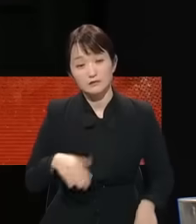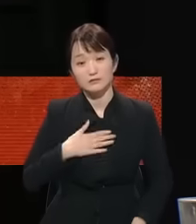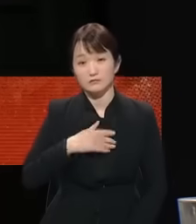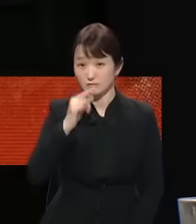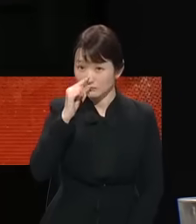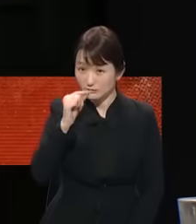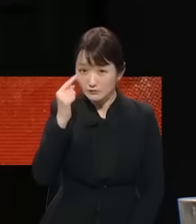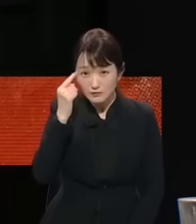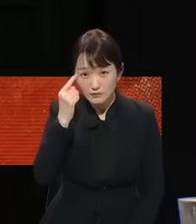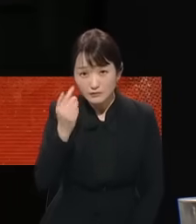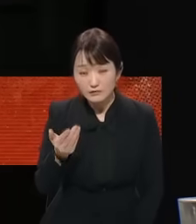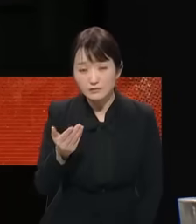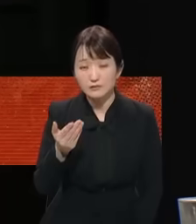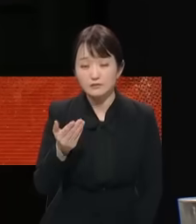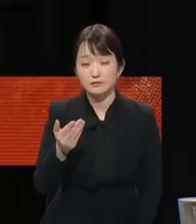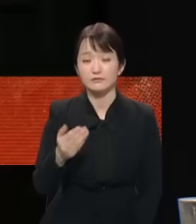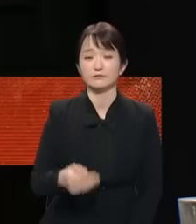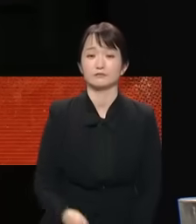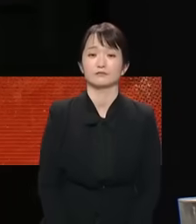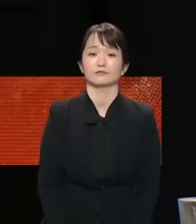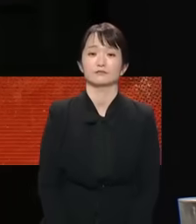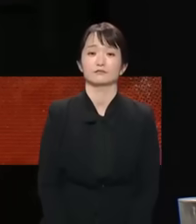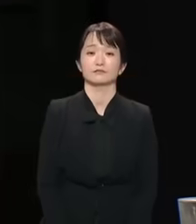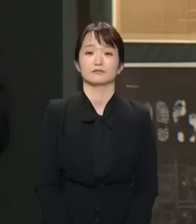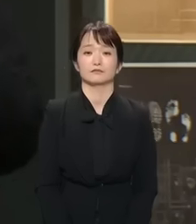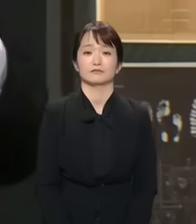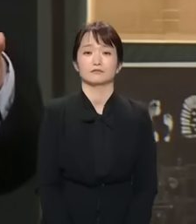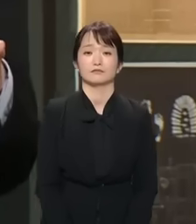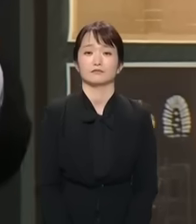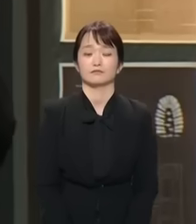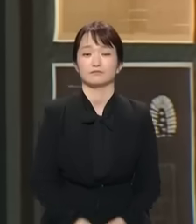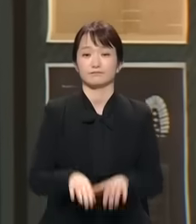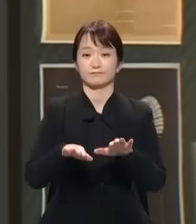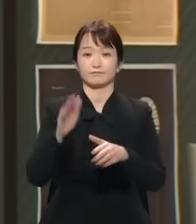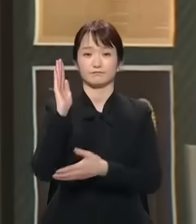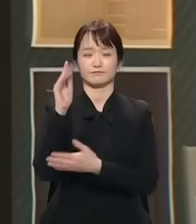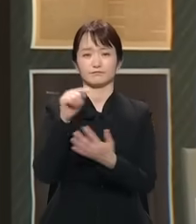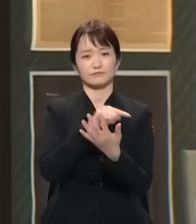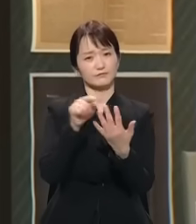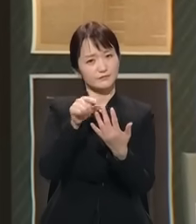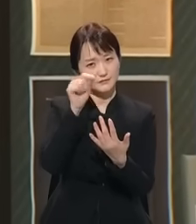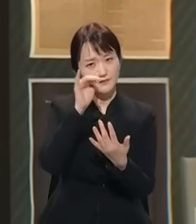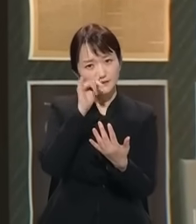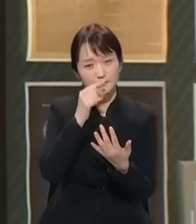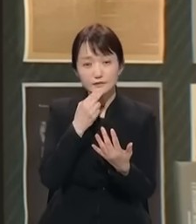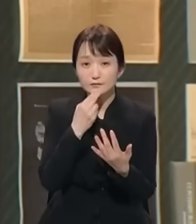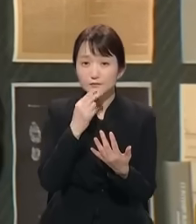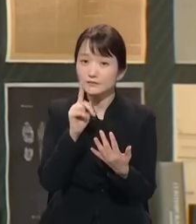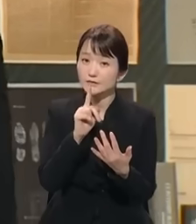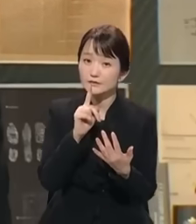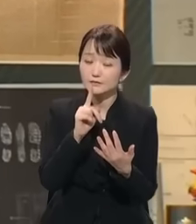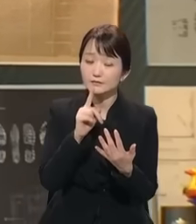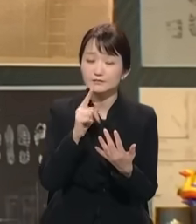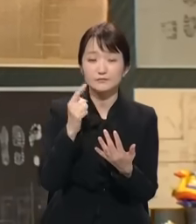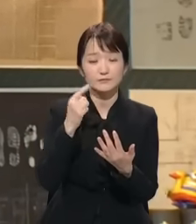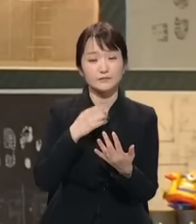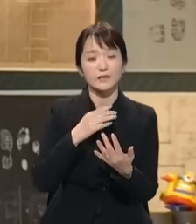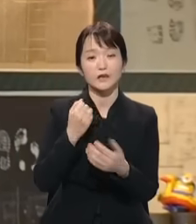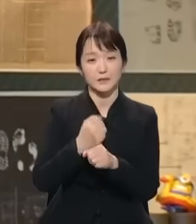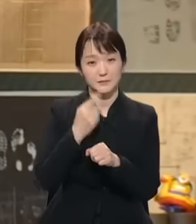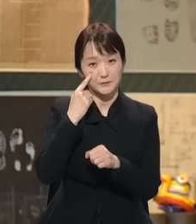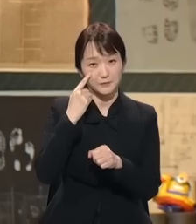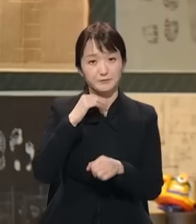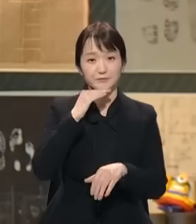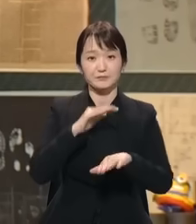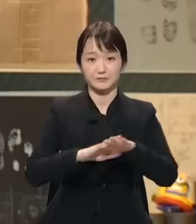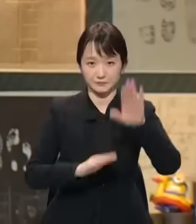예민한 건가요? 하면서 사연 보내주셨습니다. 그렇군요. 자 오늘 사연은 선택의 여지가 있을까 싶은데 말이죠. 그래도 달려보겠습니다. 기다리고